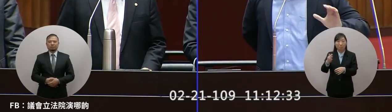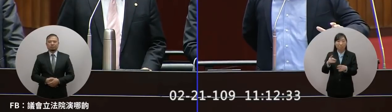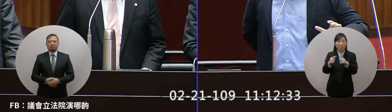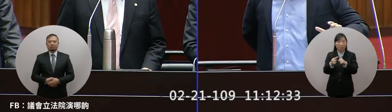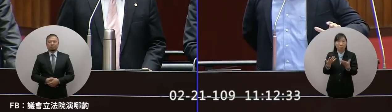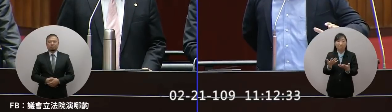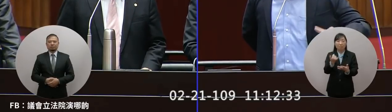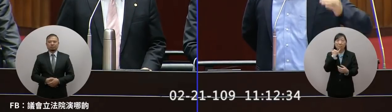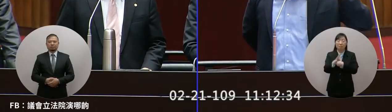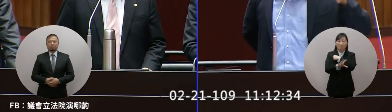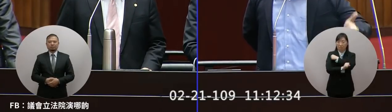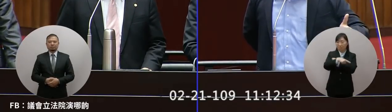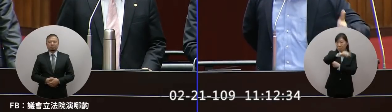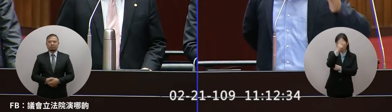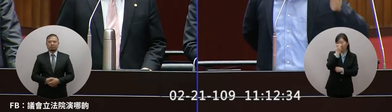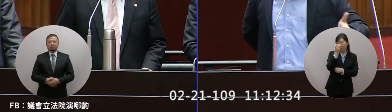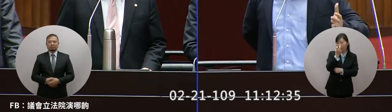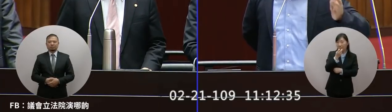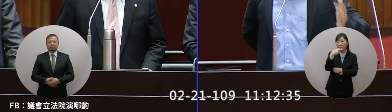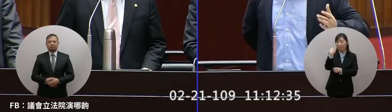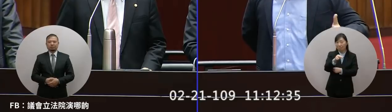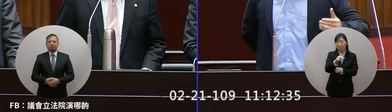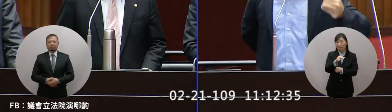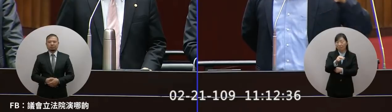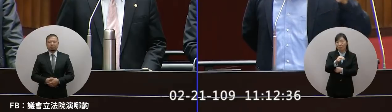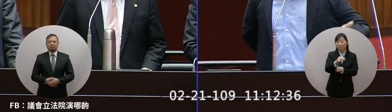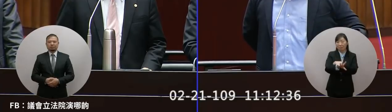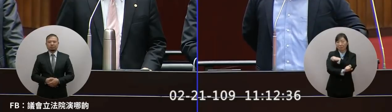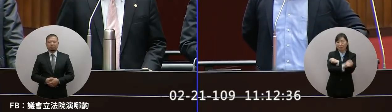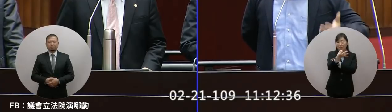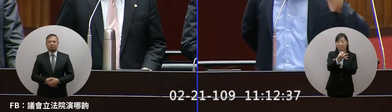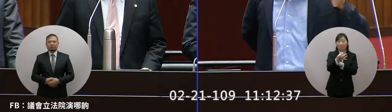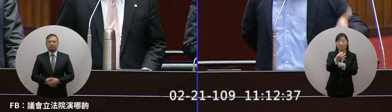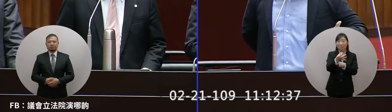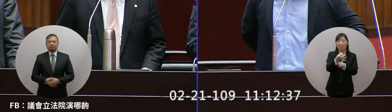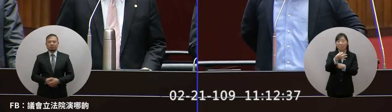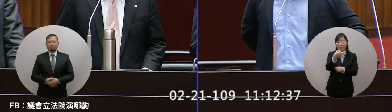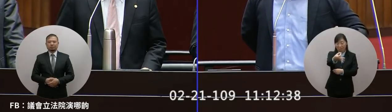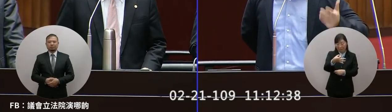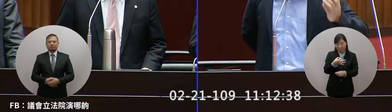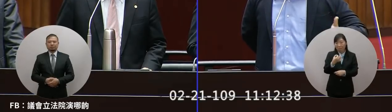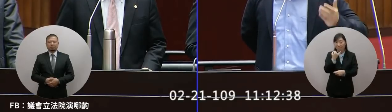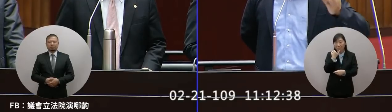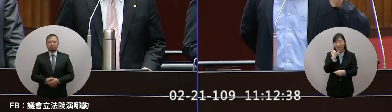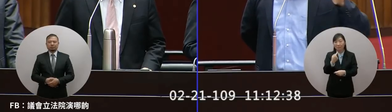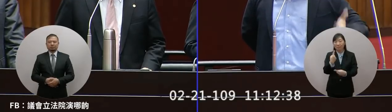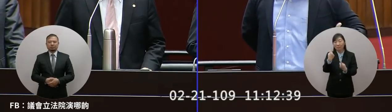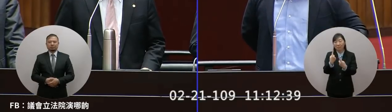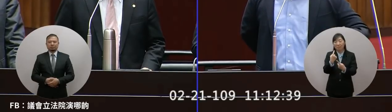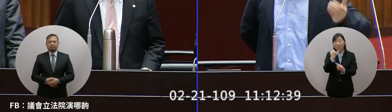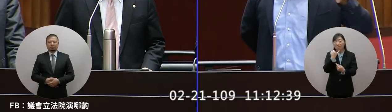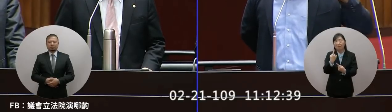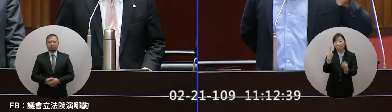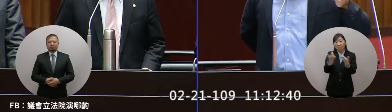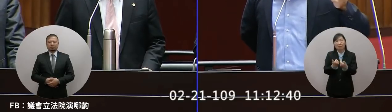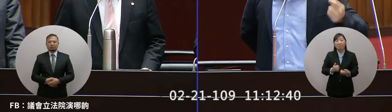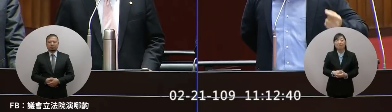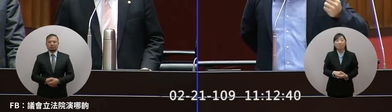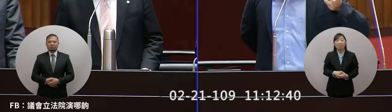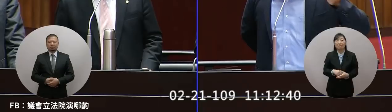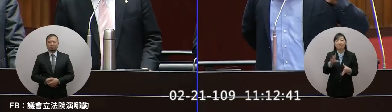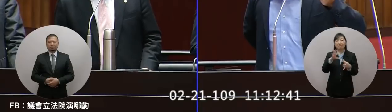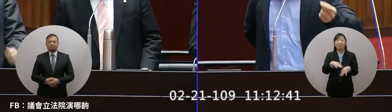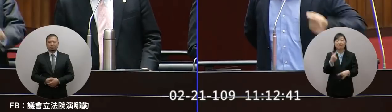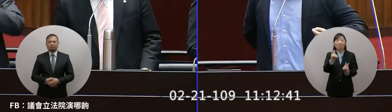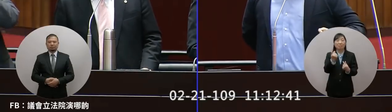个基本的照顾吼，然后用一个基本工资的方式来照顾的话，我觉得这样的方式可能比较妥当，因为你用这